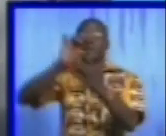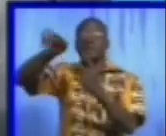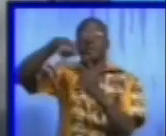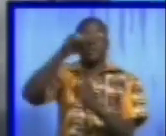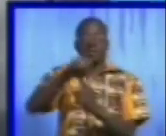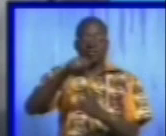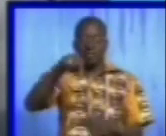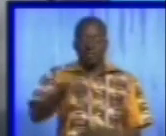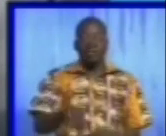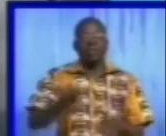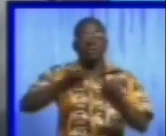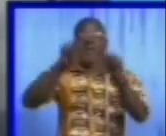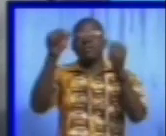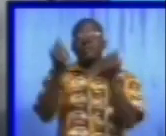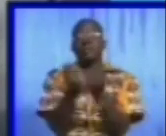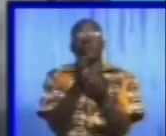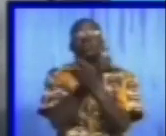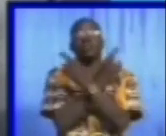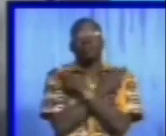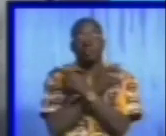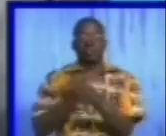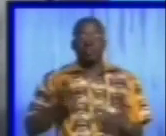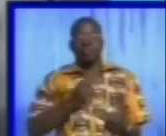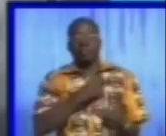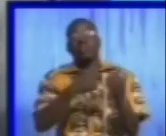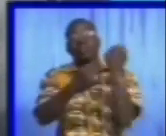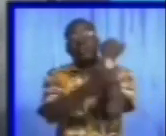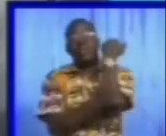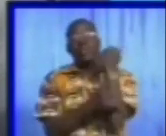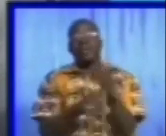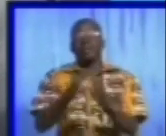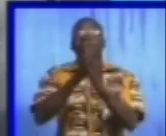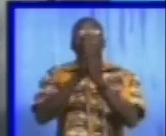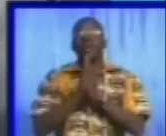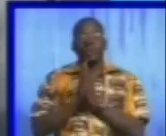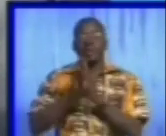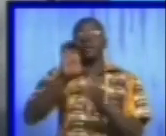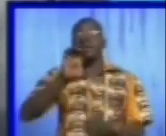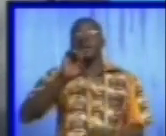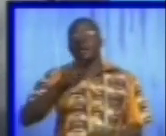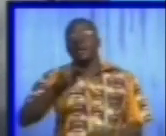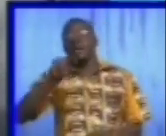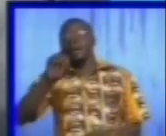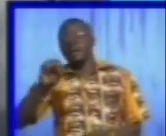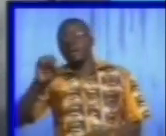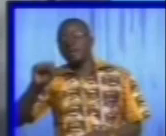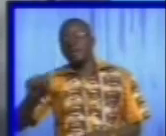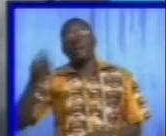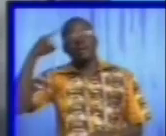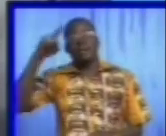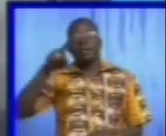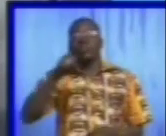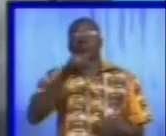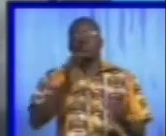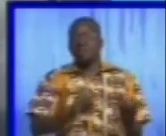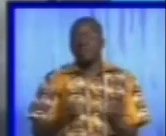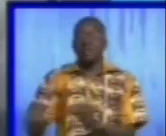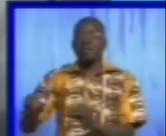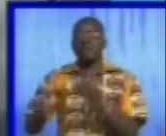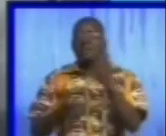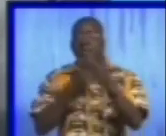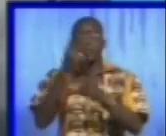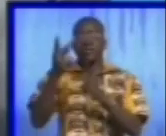que les associations de retraités de notre pays ont sollicité le concours de la CNSS et de la CARFO pour organiser des visites